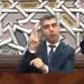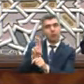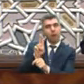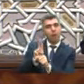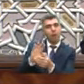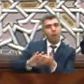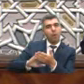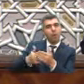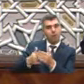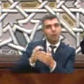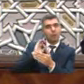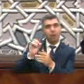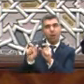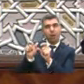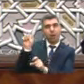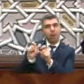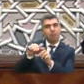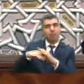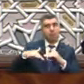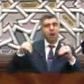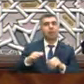على الأسئلة المطروحة.